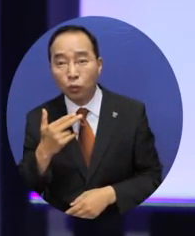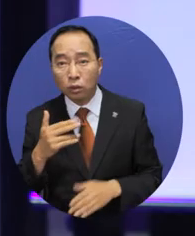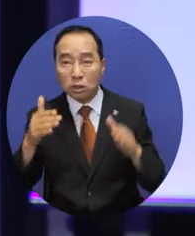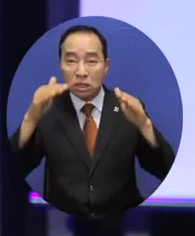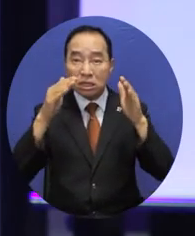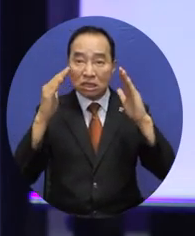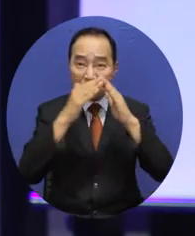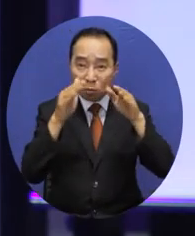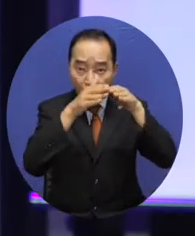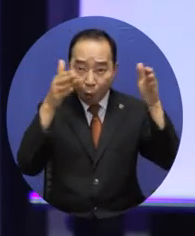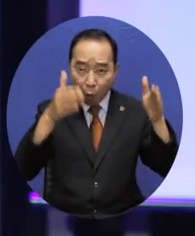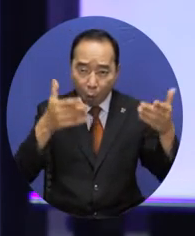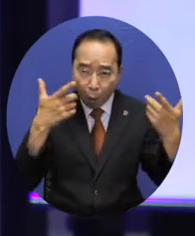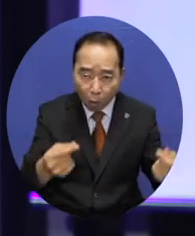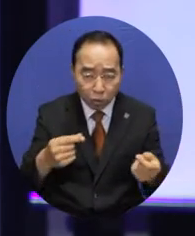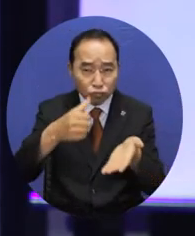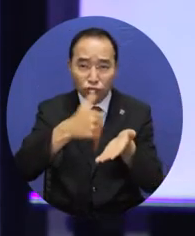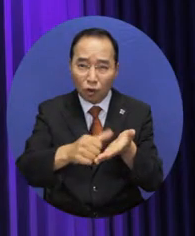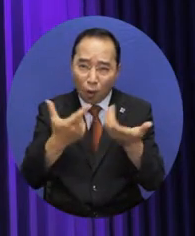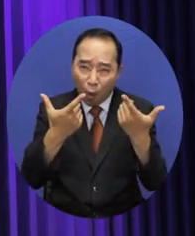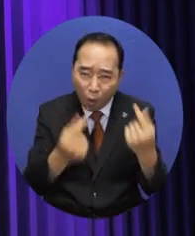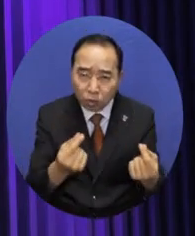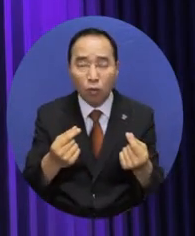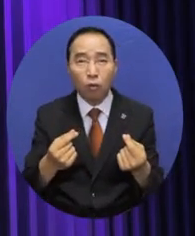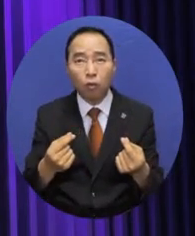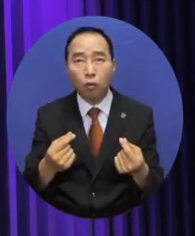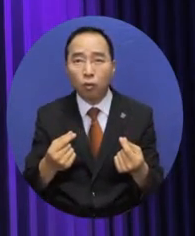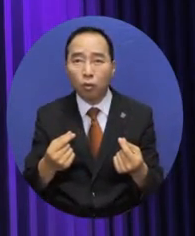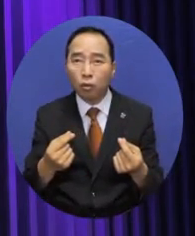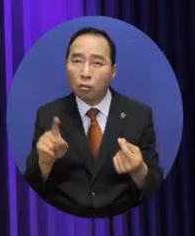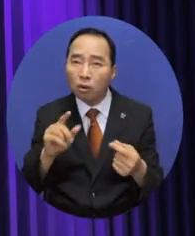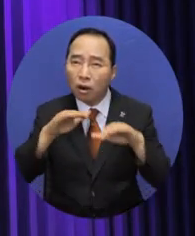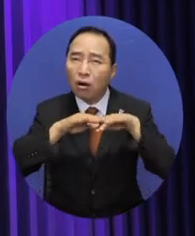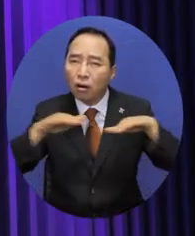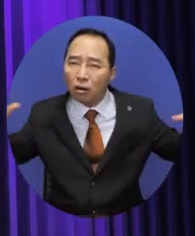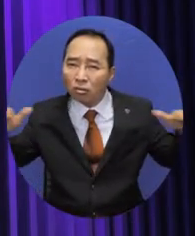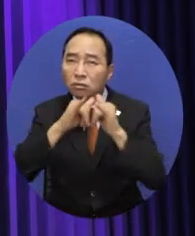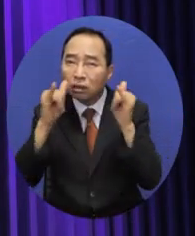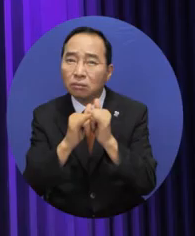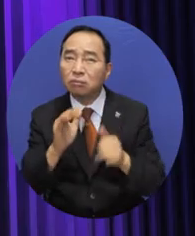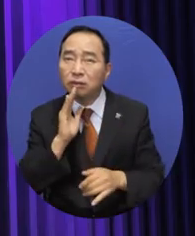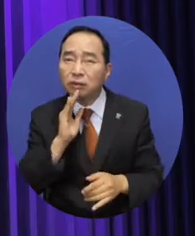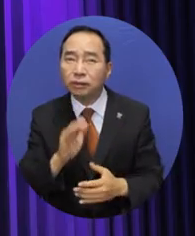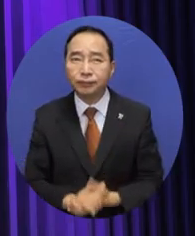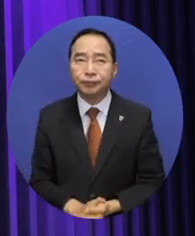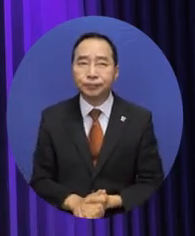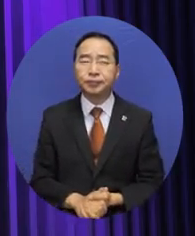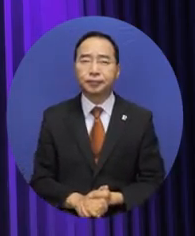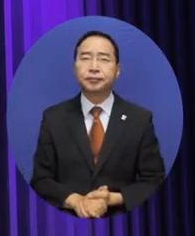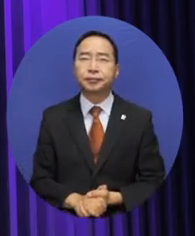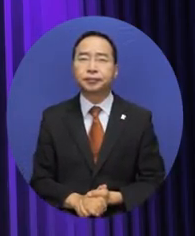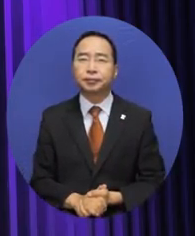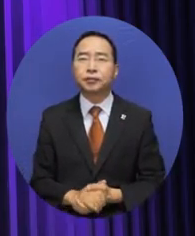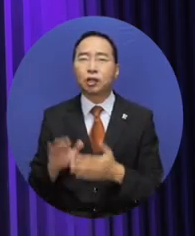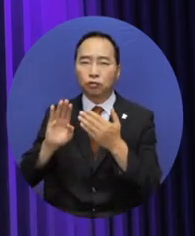없습니다. 소유물도 똑같습니다. 그러다가 최근에 클라크 스펜서 라센이라는 교수를 중심으로